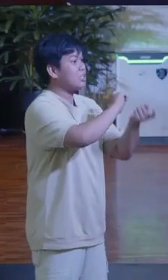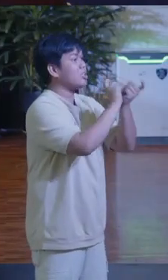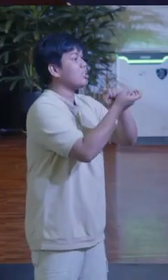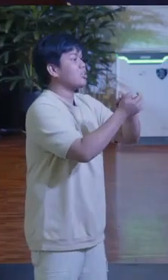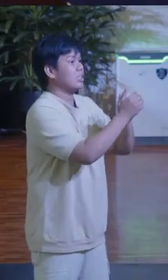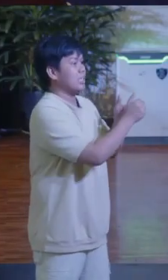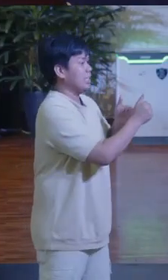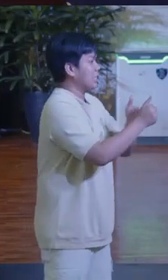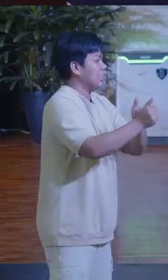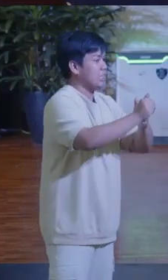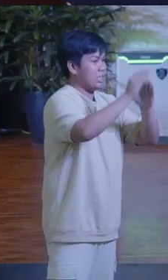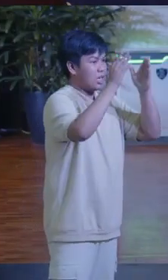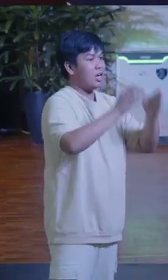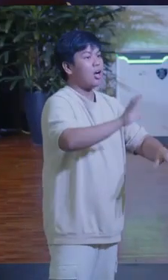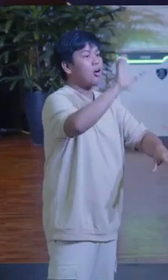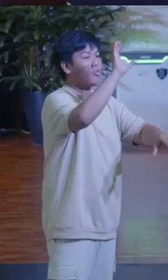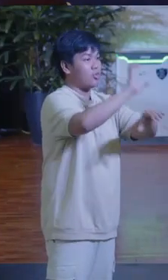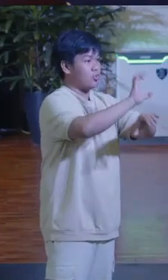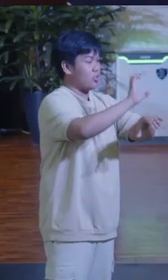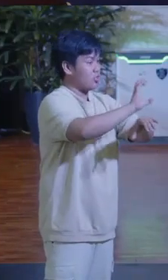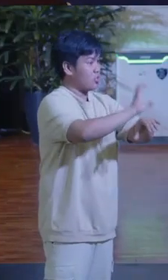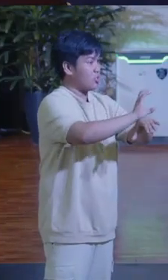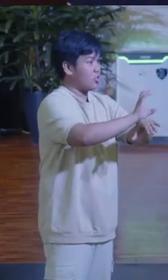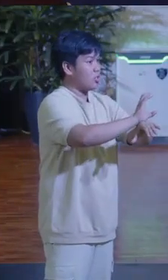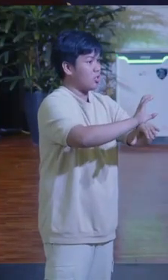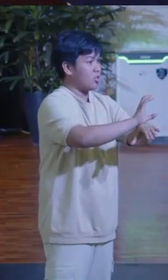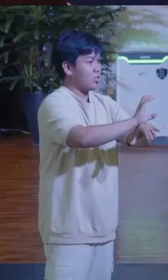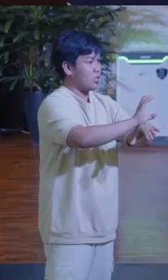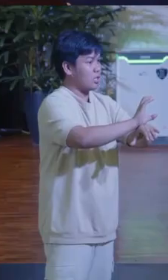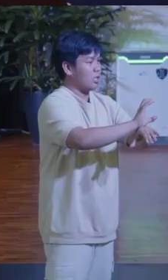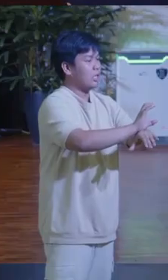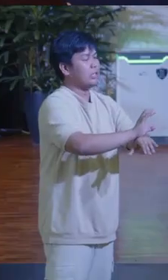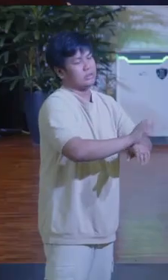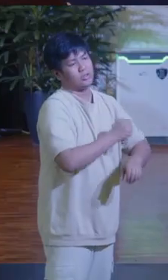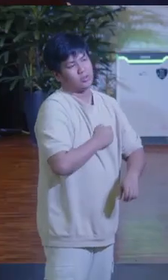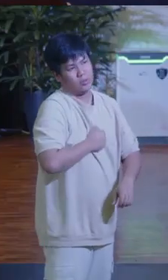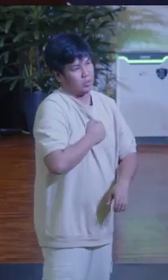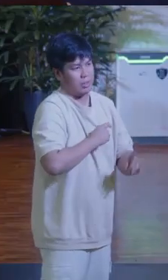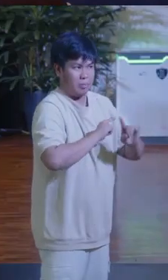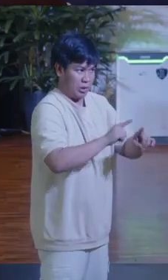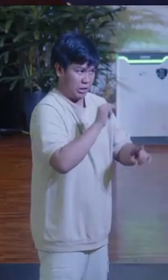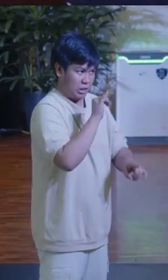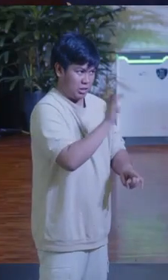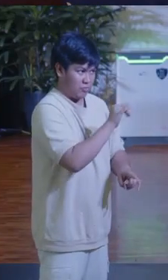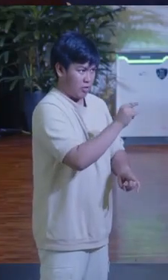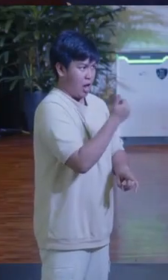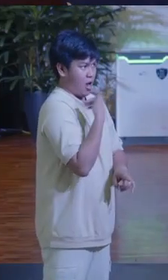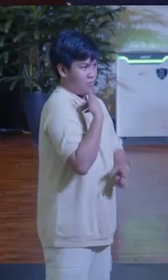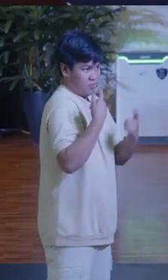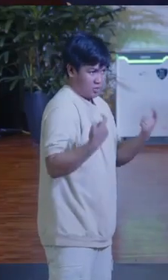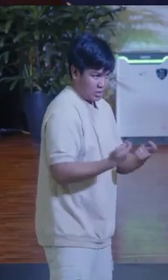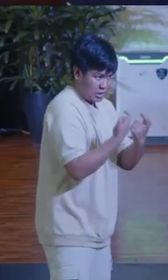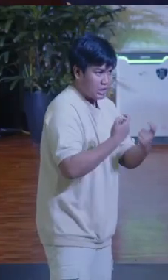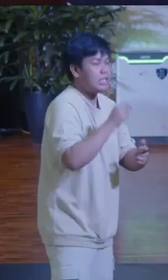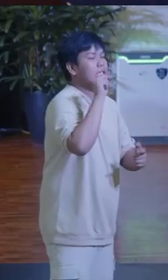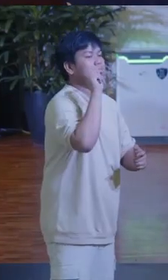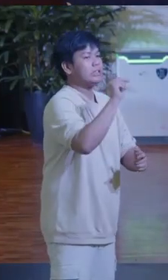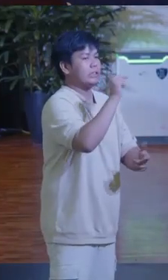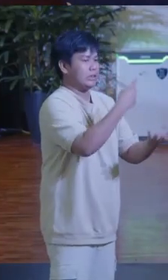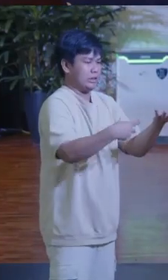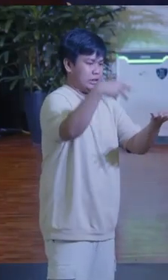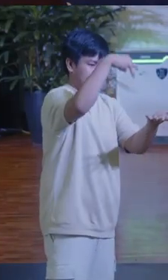ang pinakamapagmahal na maaari namin gawin sa inyo ay paalalahanan kayo in the presence of the